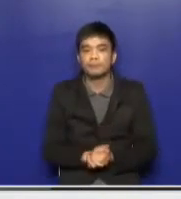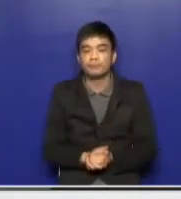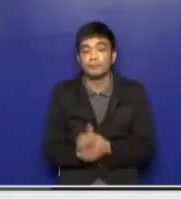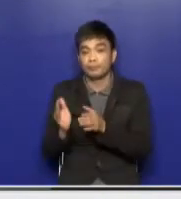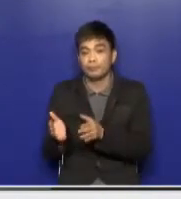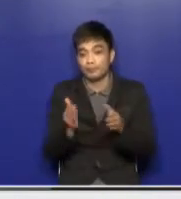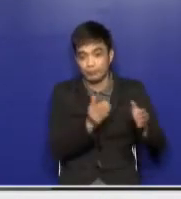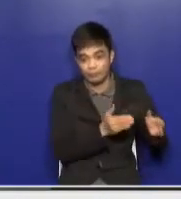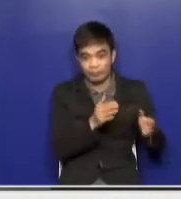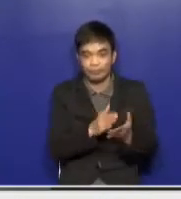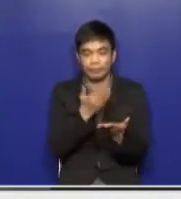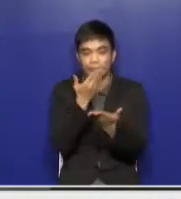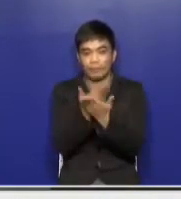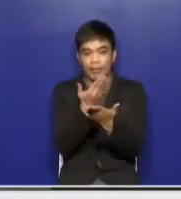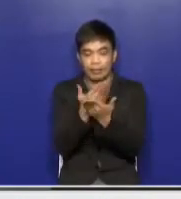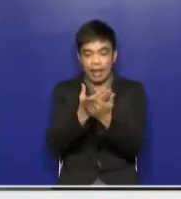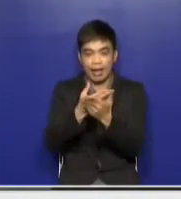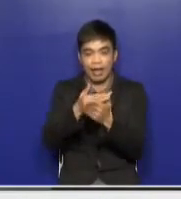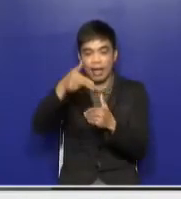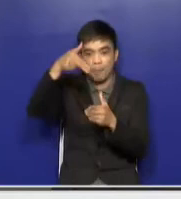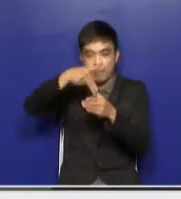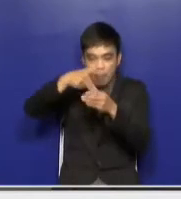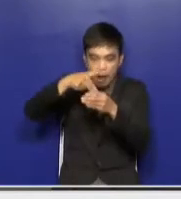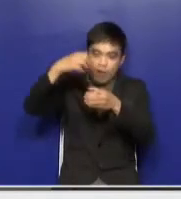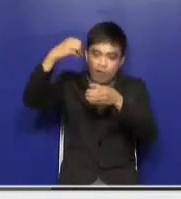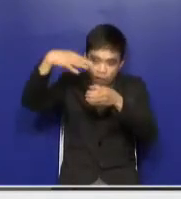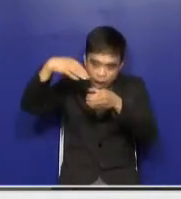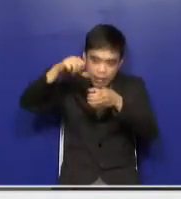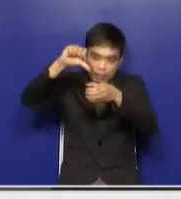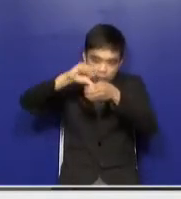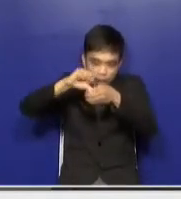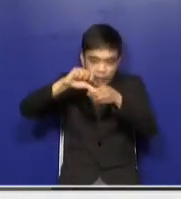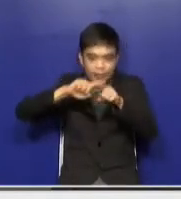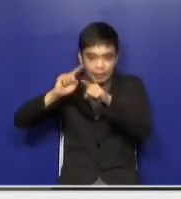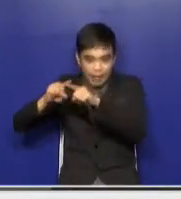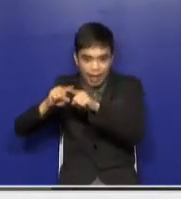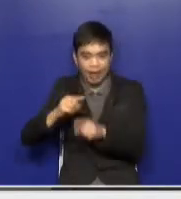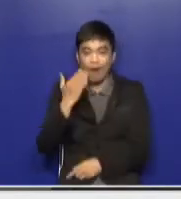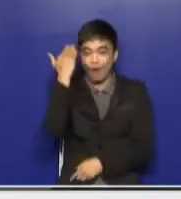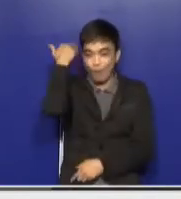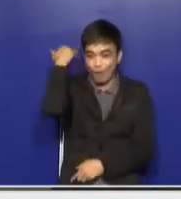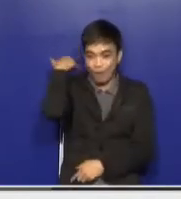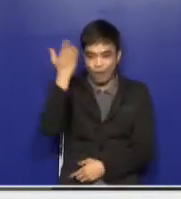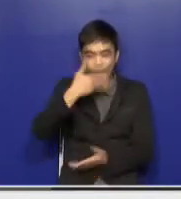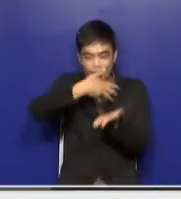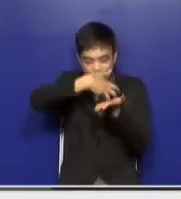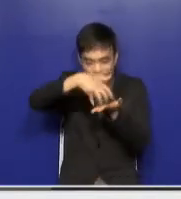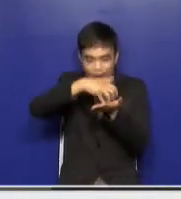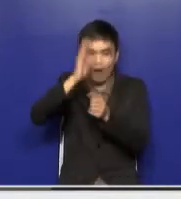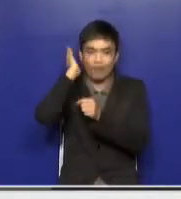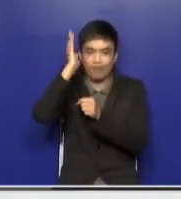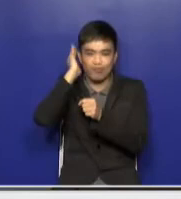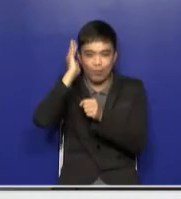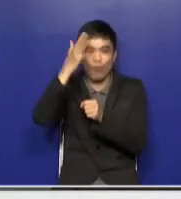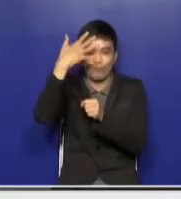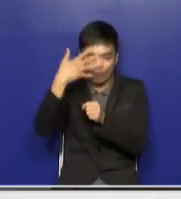ของราคาพลังงานนะครับซึ่งเรื่องราคาพลังงานก็ได้เคยเรียนความก้าวหน้าเรียนท่านสมาชิกไปแล้วนะครับ